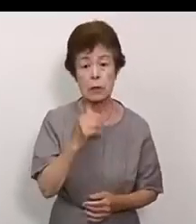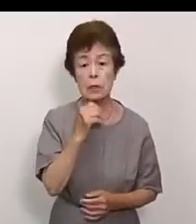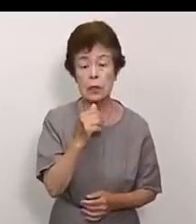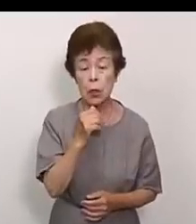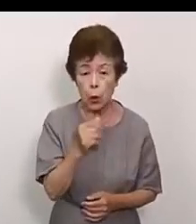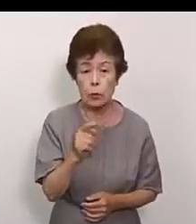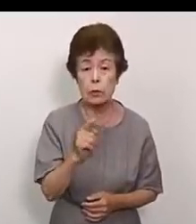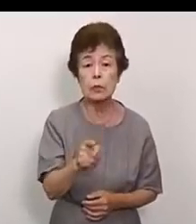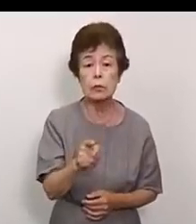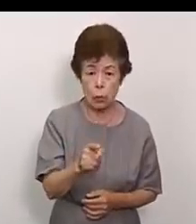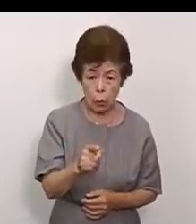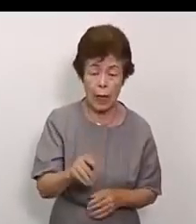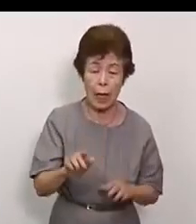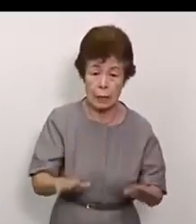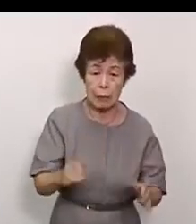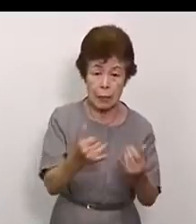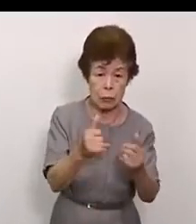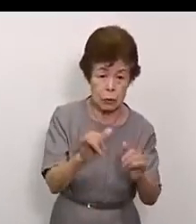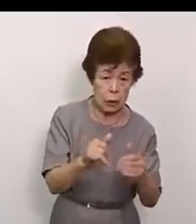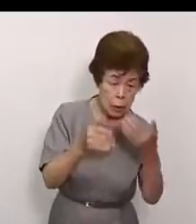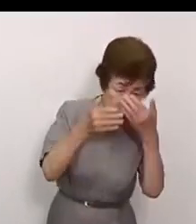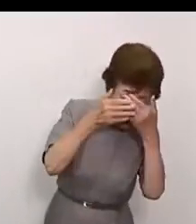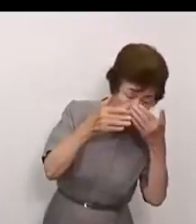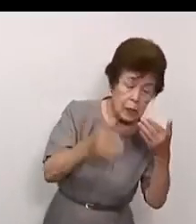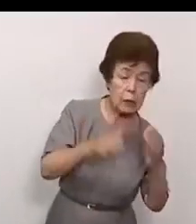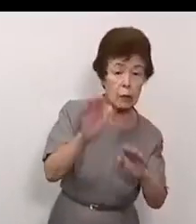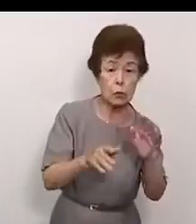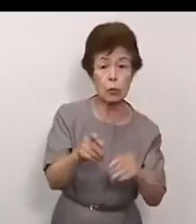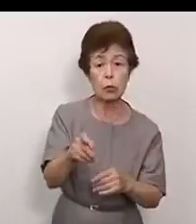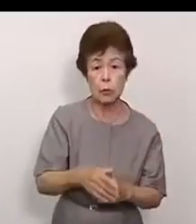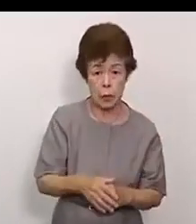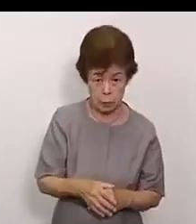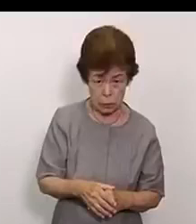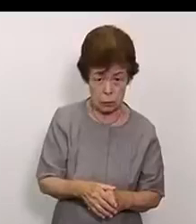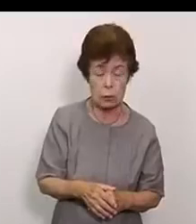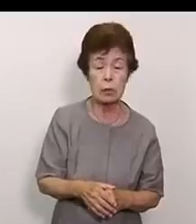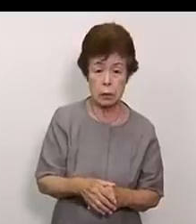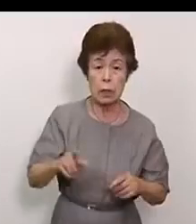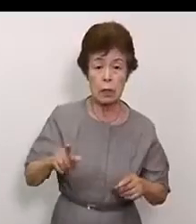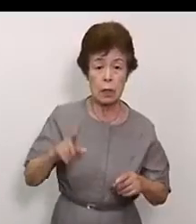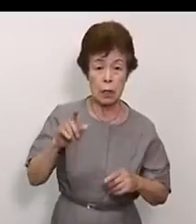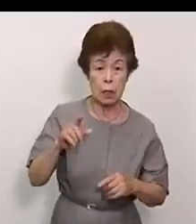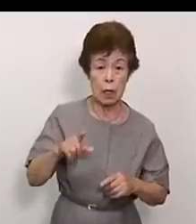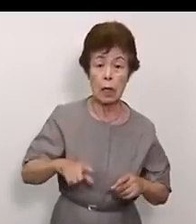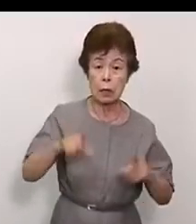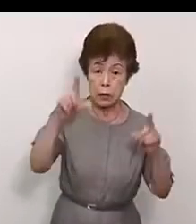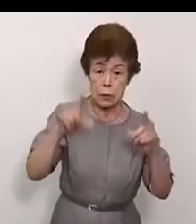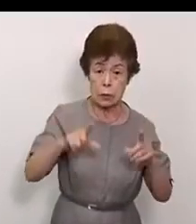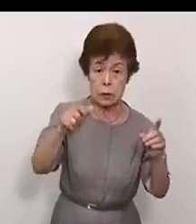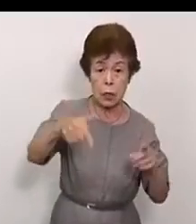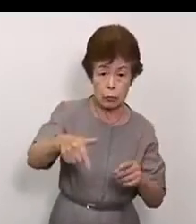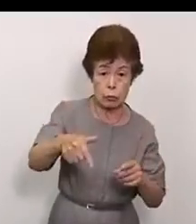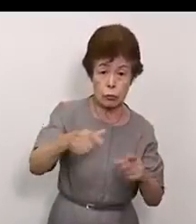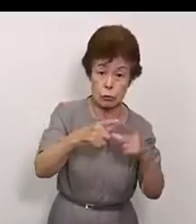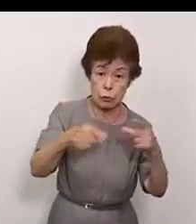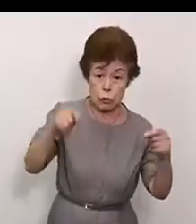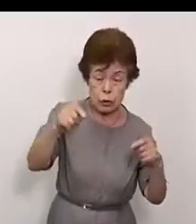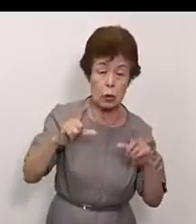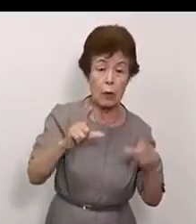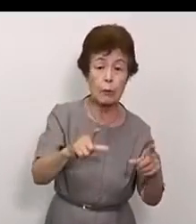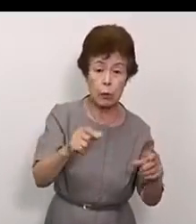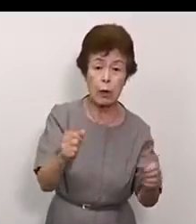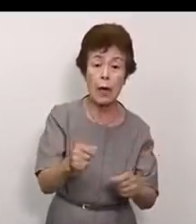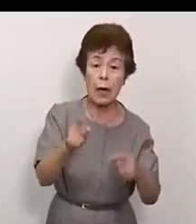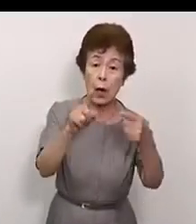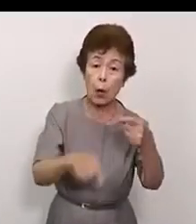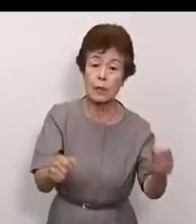うのは今の社会非常に見えにくい状況になっていると思います。ただ政府の発表でもそうですけど、一応厚生労働